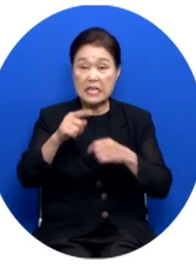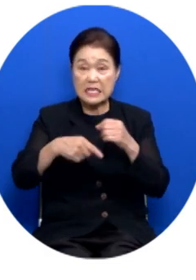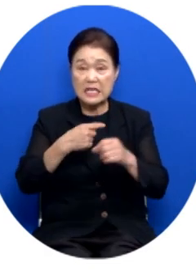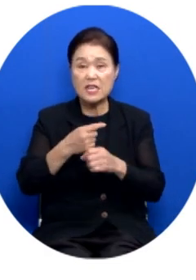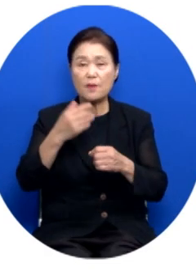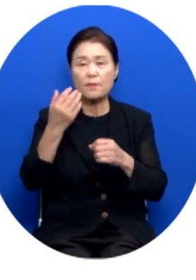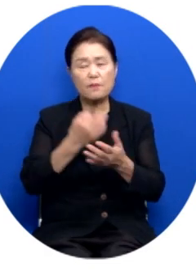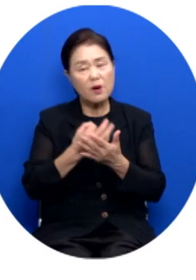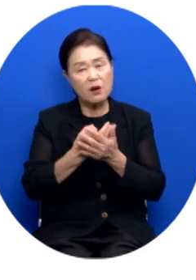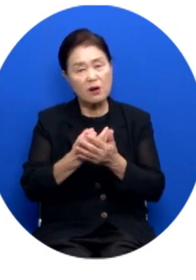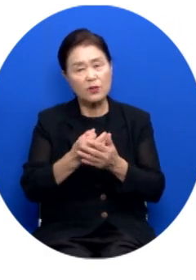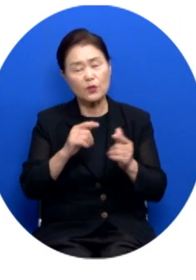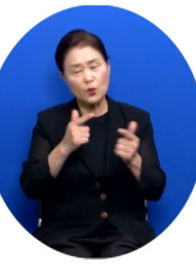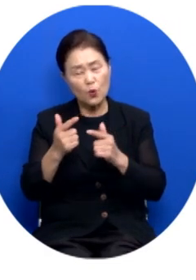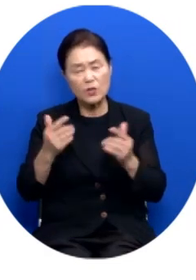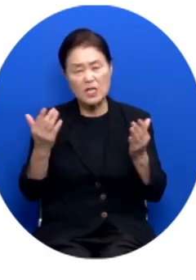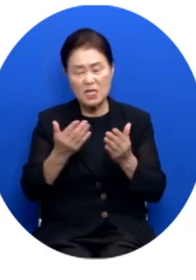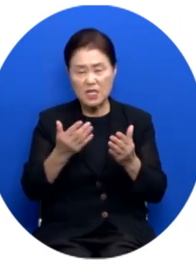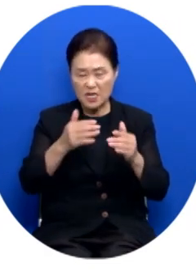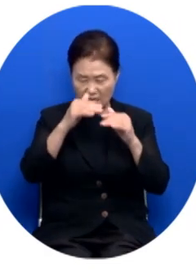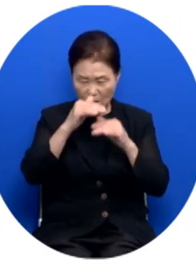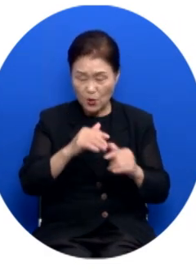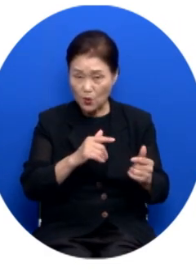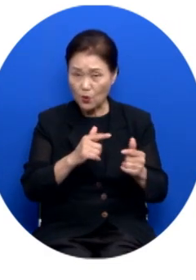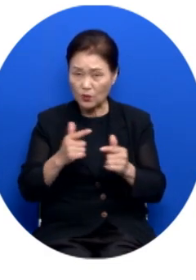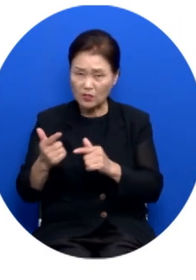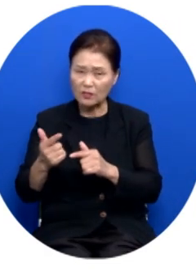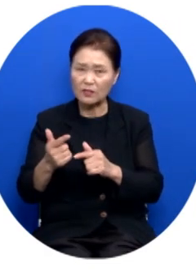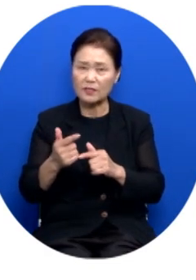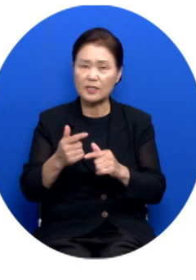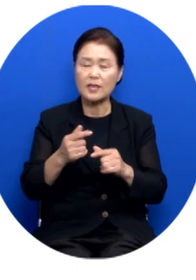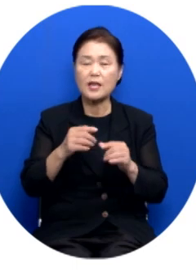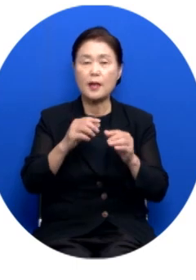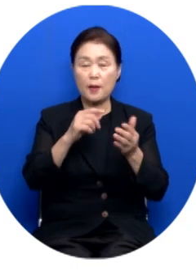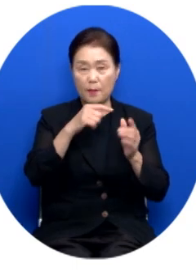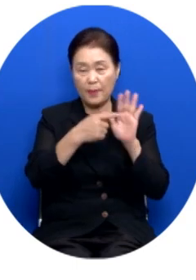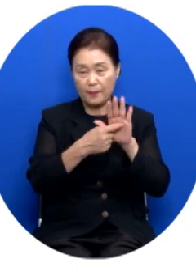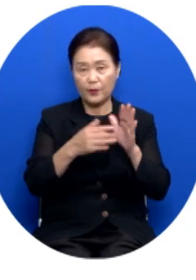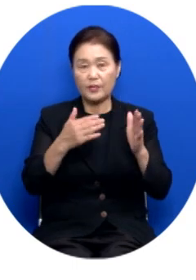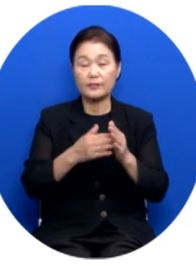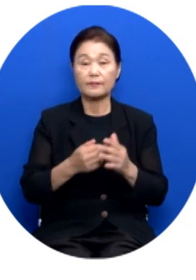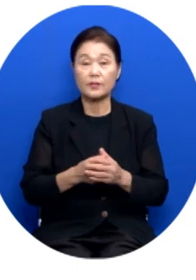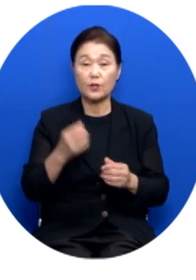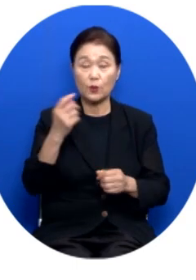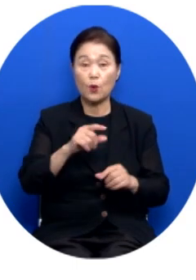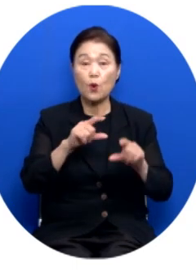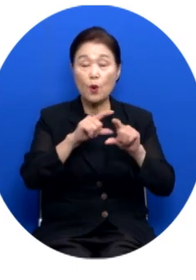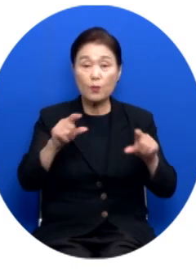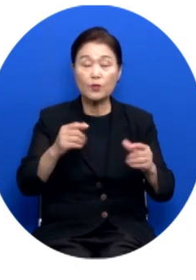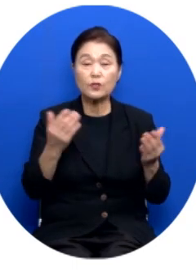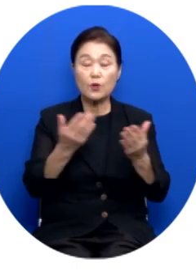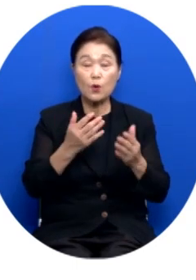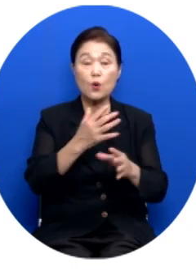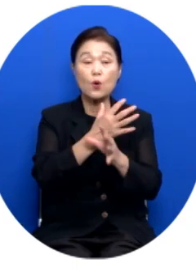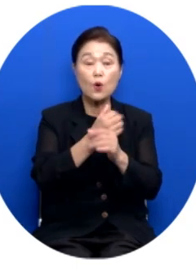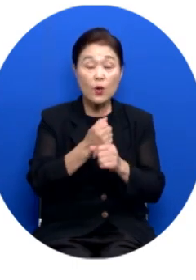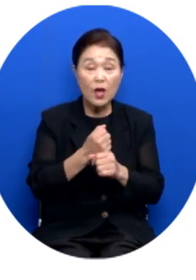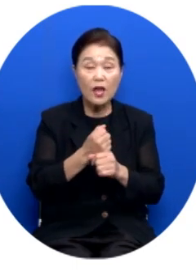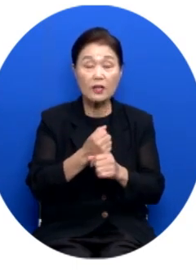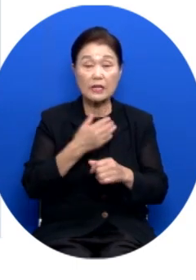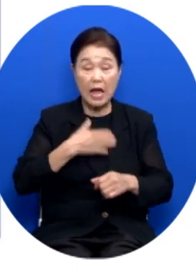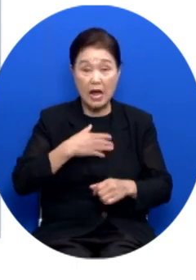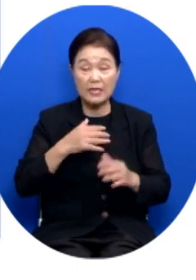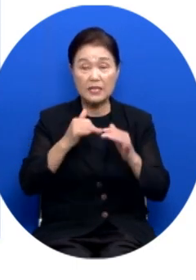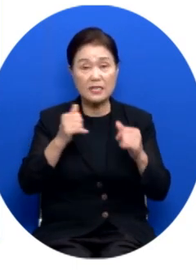3,592만 원, 연간 근무일수는 217.2일로 집계됐습니다. 또 표준 근로계약서를 인지하고 있는